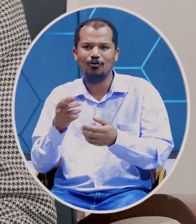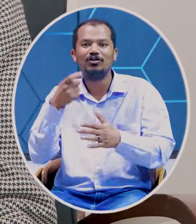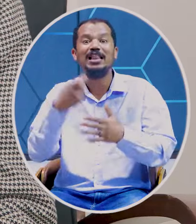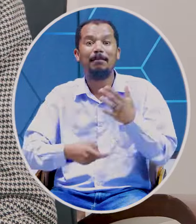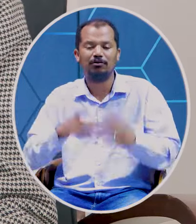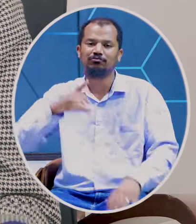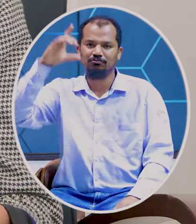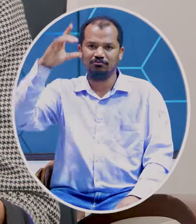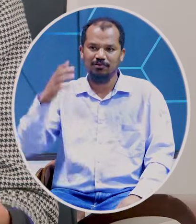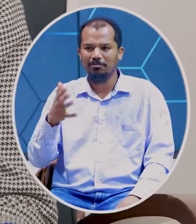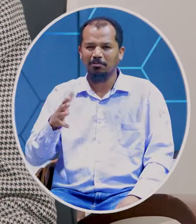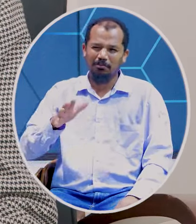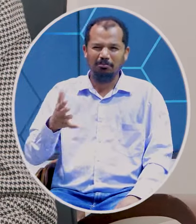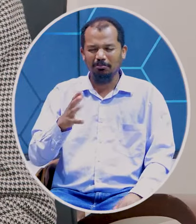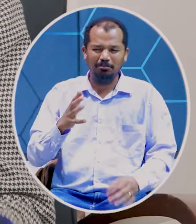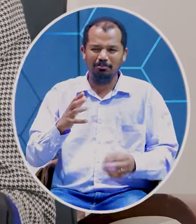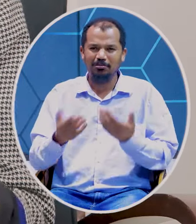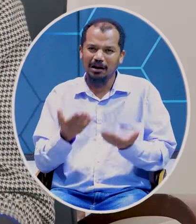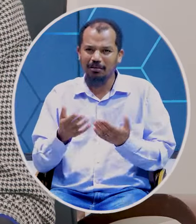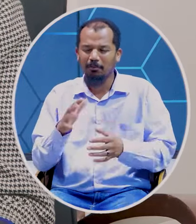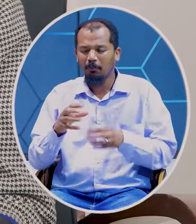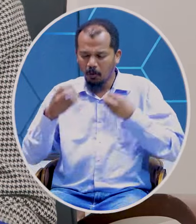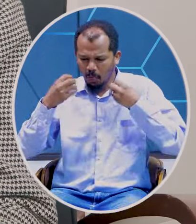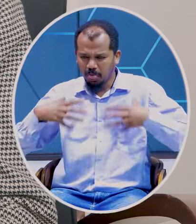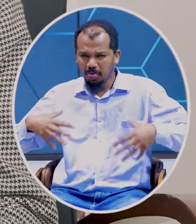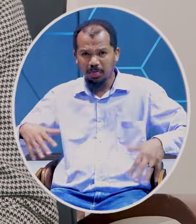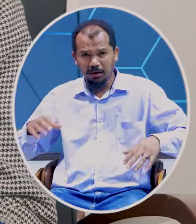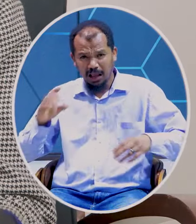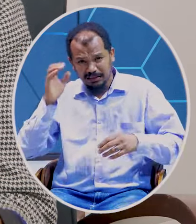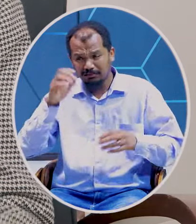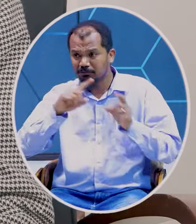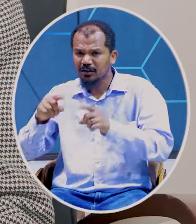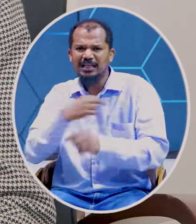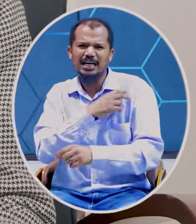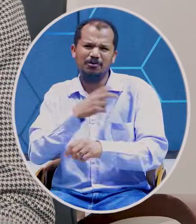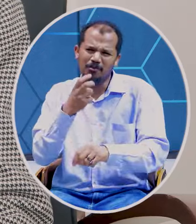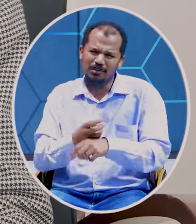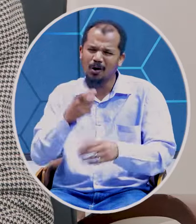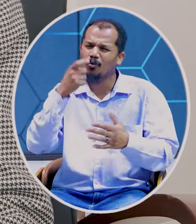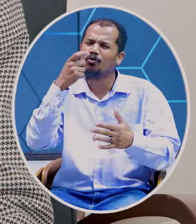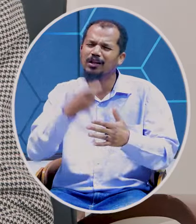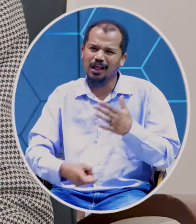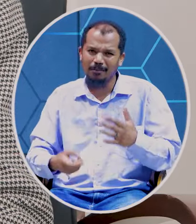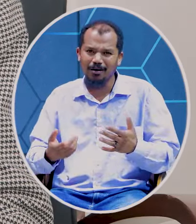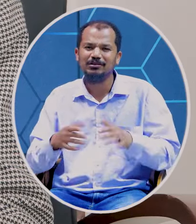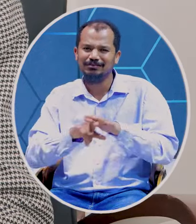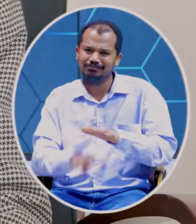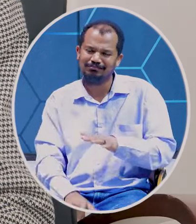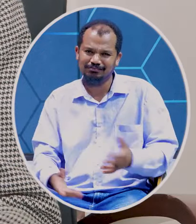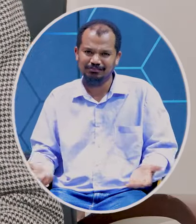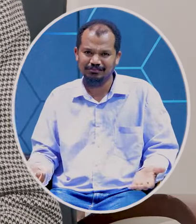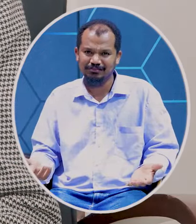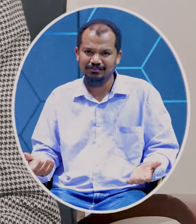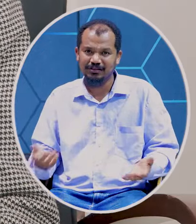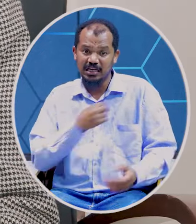ውጤታማነቱ ከፍ ይላል። advanced ሆኖ አንዳንዴም ተሰራጭቶ ከመጡ ደግሞ ህክምናውም ይከብዳል ውጤታማነቱም ደግሞ ይቀንሳል ማለት ነው።